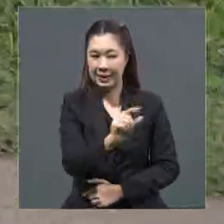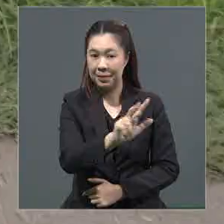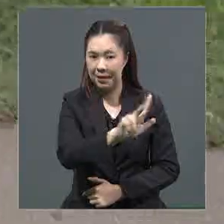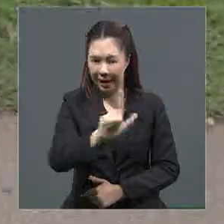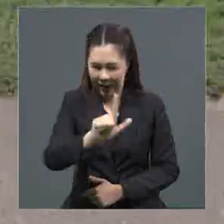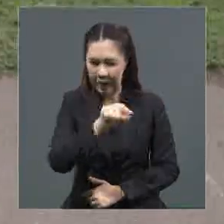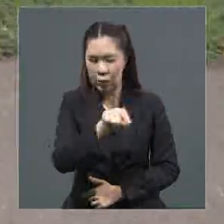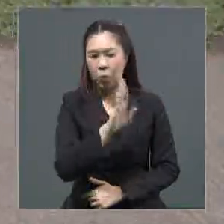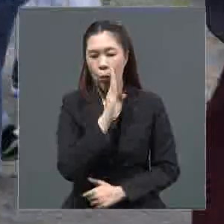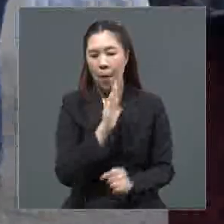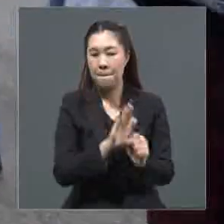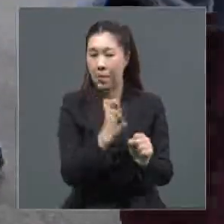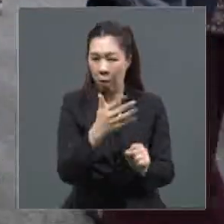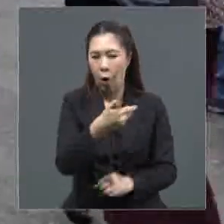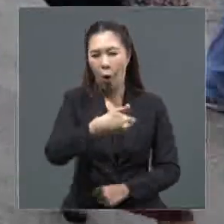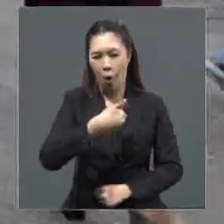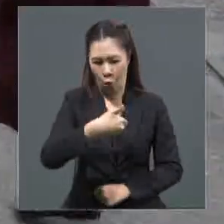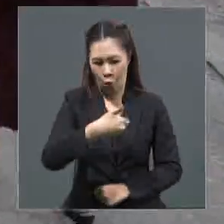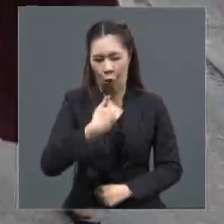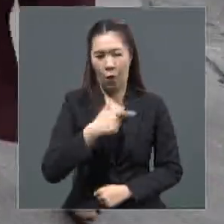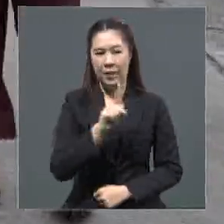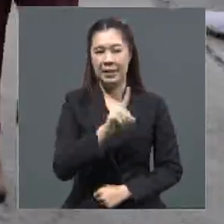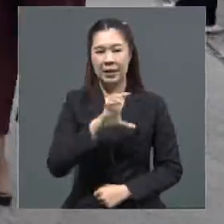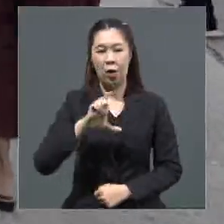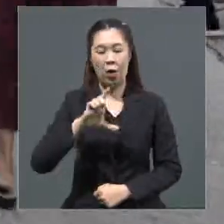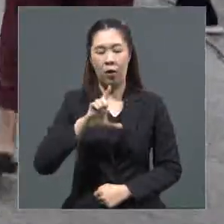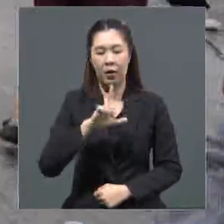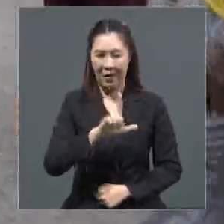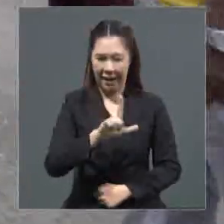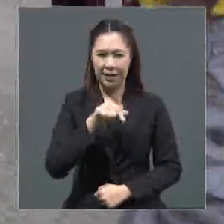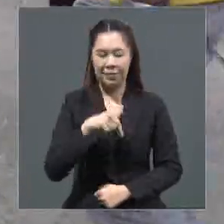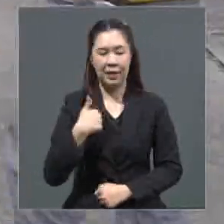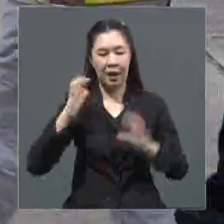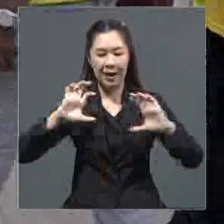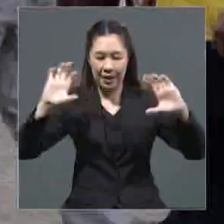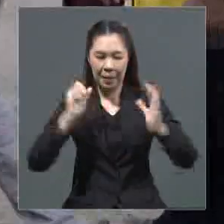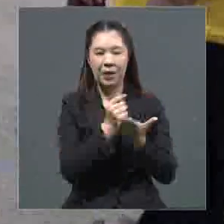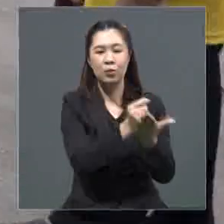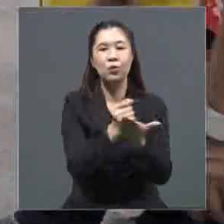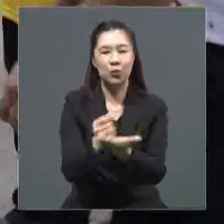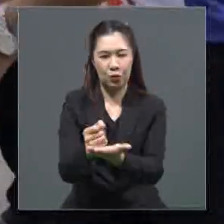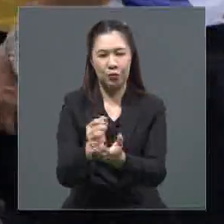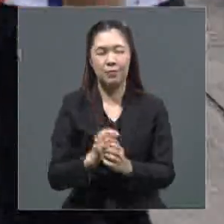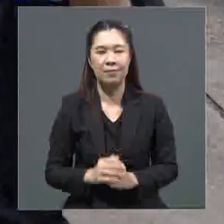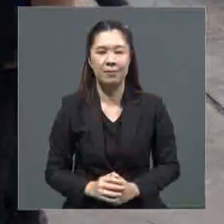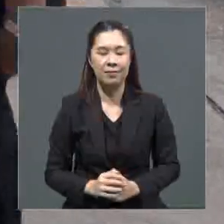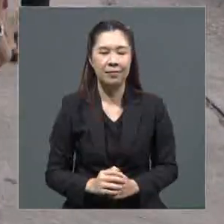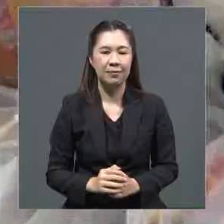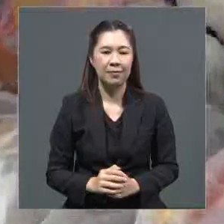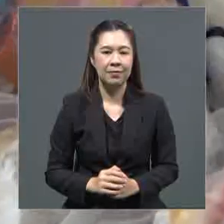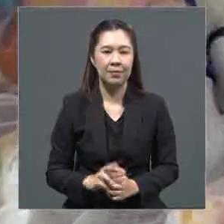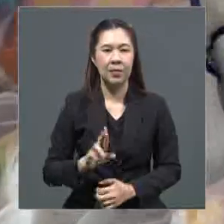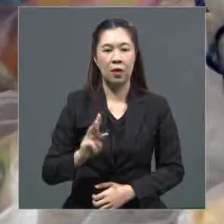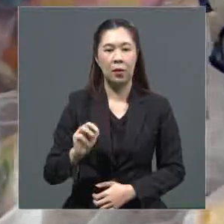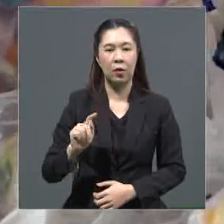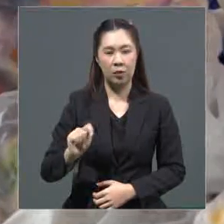จังหวัดสามารถที่จะขอเพิ่มเข้ามาได้เป็น 100ล้านบาทยืนยันว่ารัฐบาลไม่ทิ้งประชาชนแน่นอนนะฮะส่วนทางด้านรัฐมนตรี